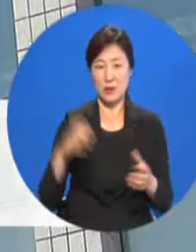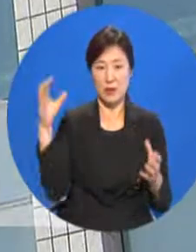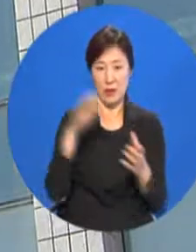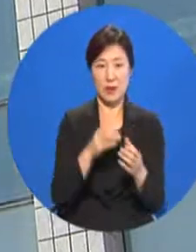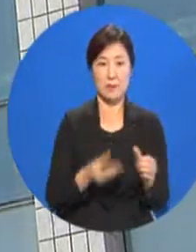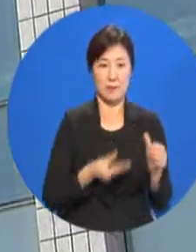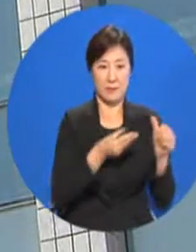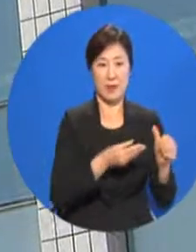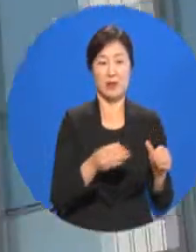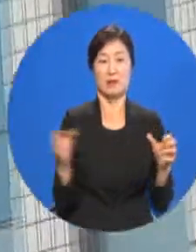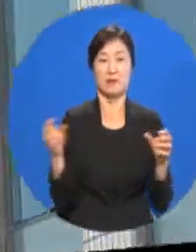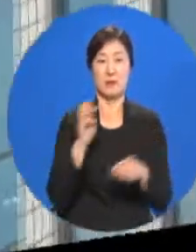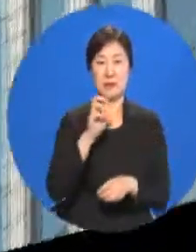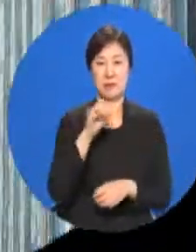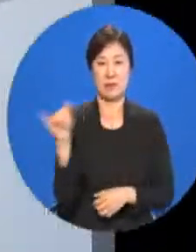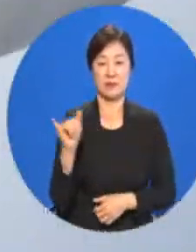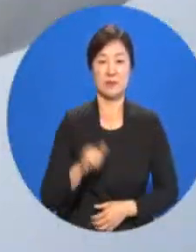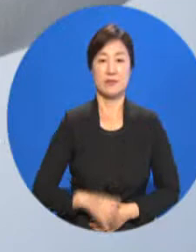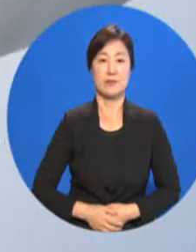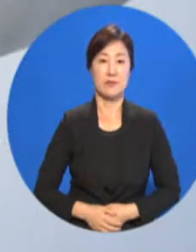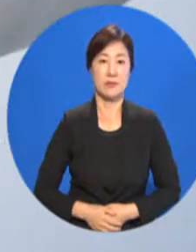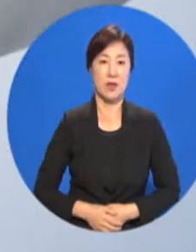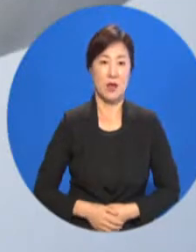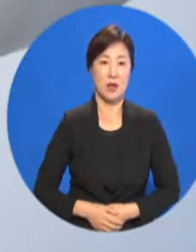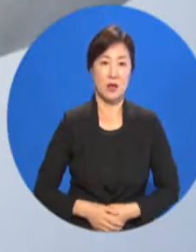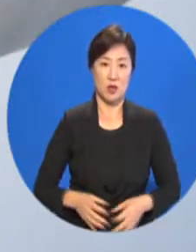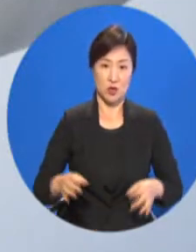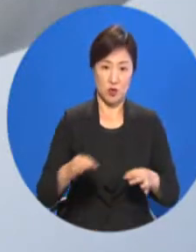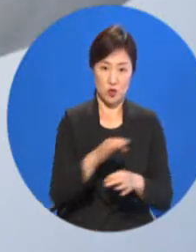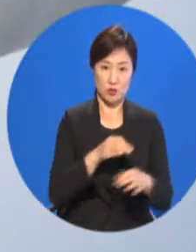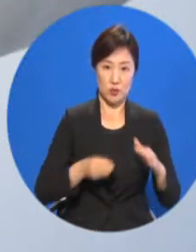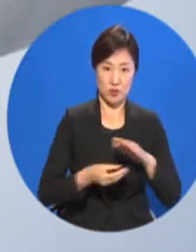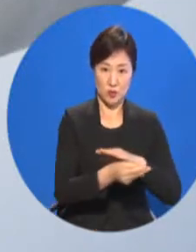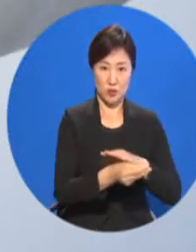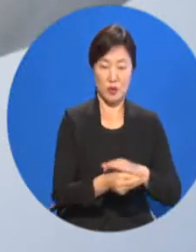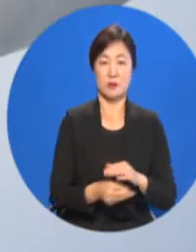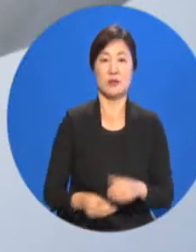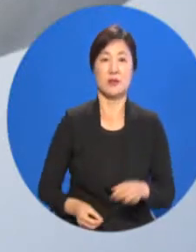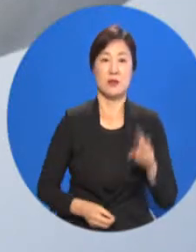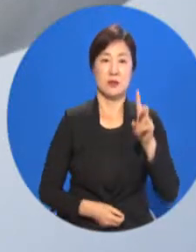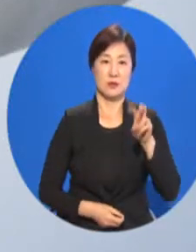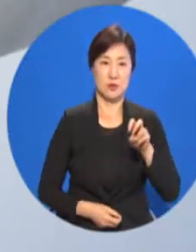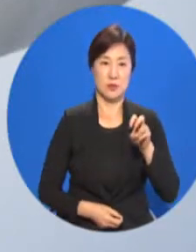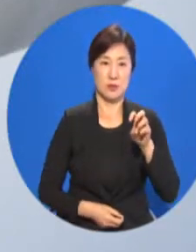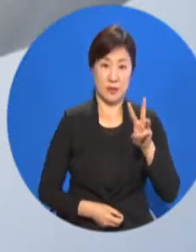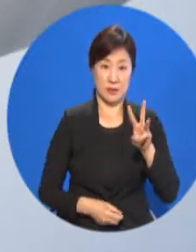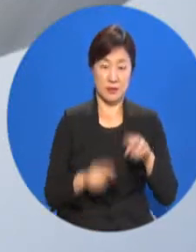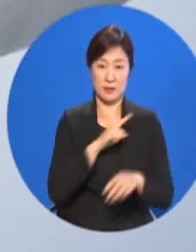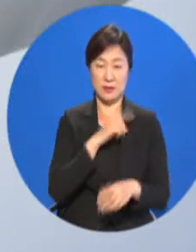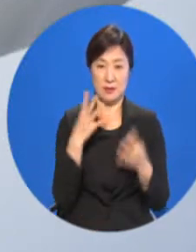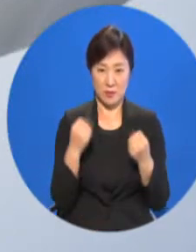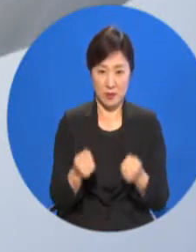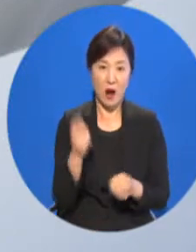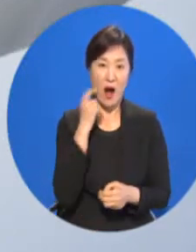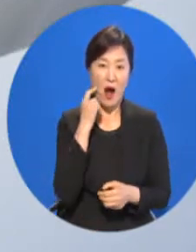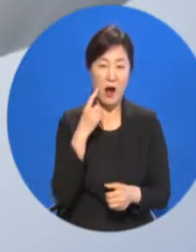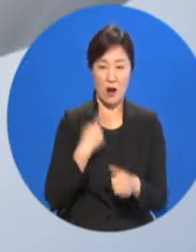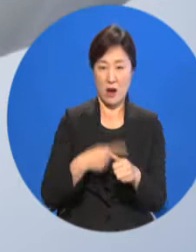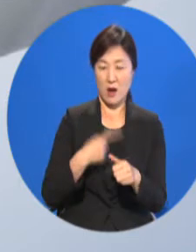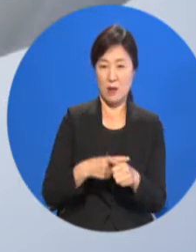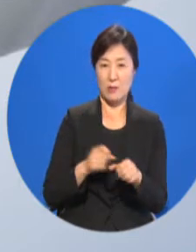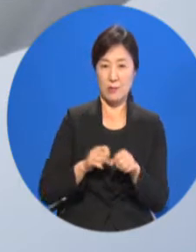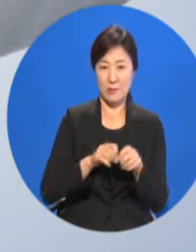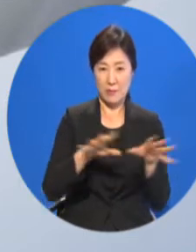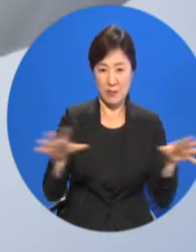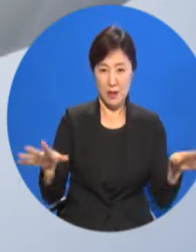모두 30명. 금품을 주고받은 피의자가 23명으로 가장 많았고 허위 사실을 유포하며 흑색